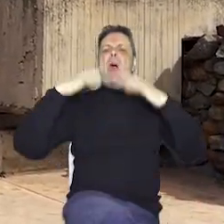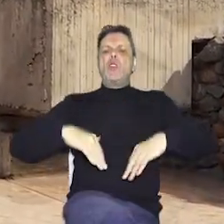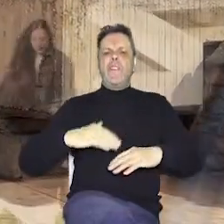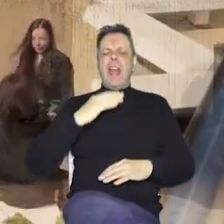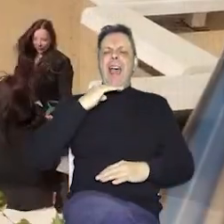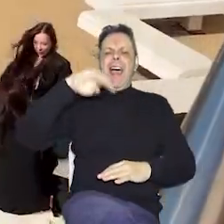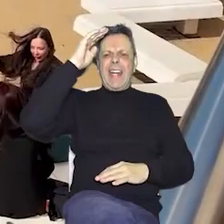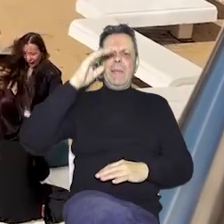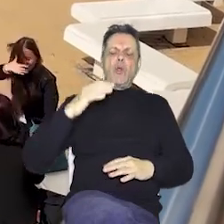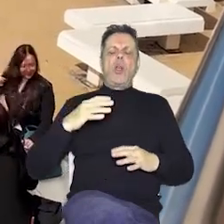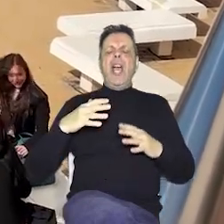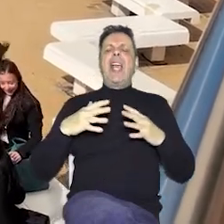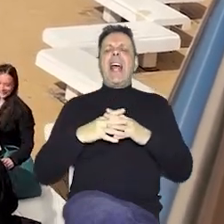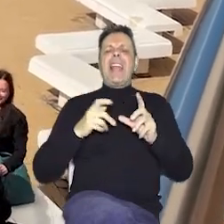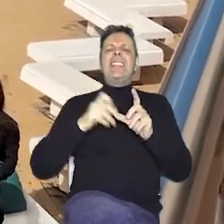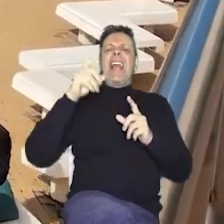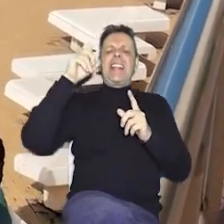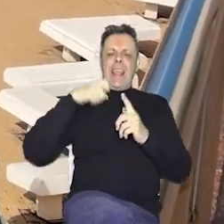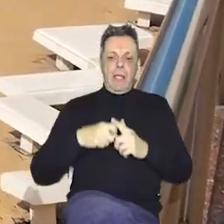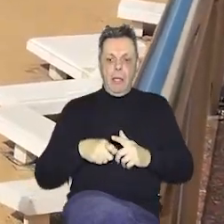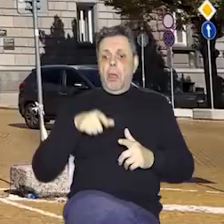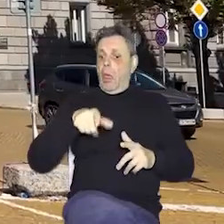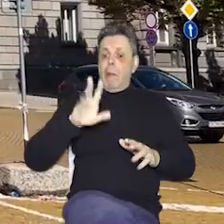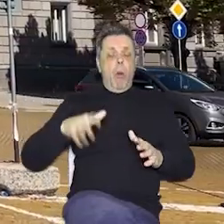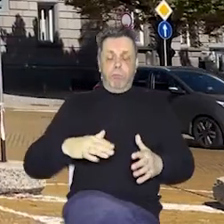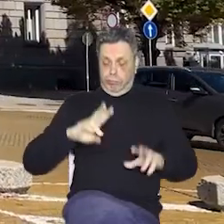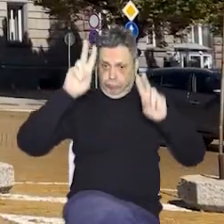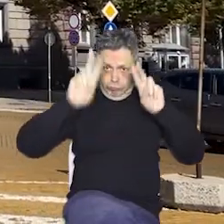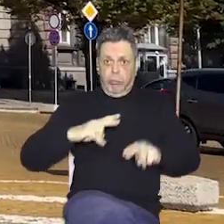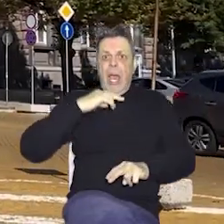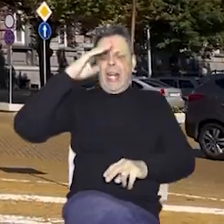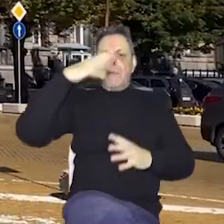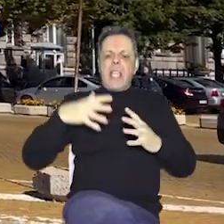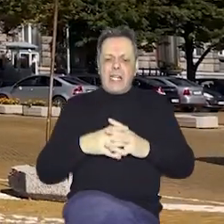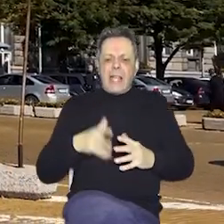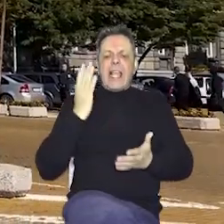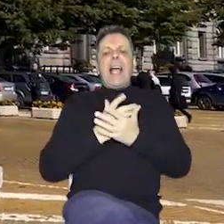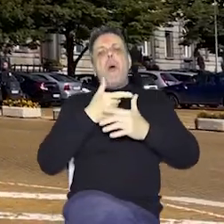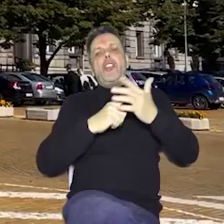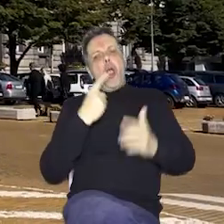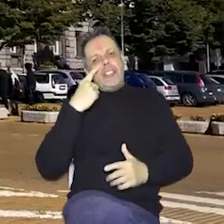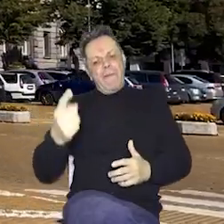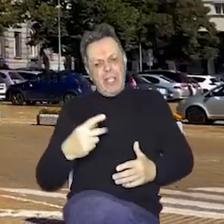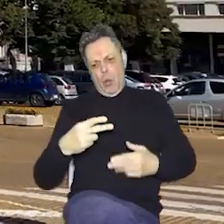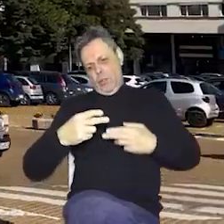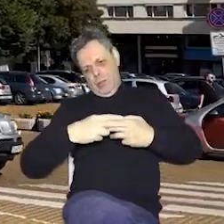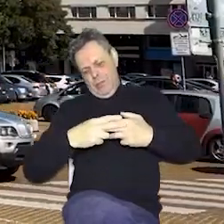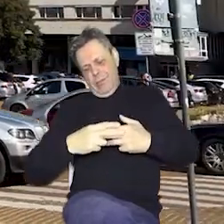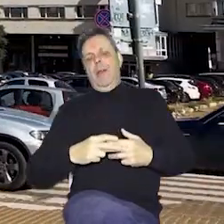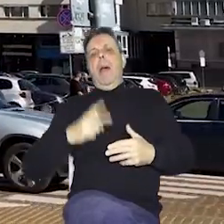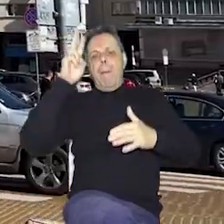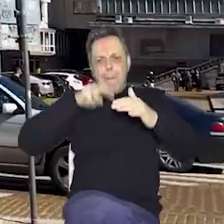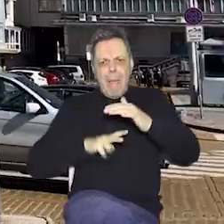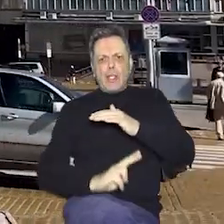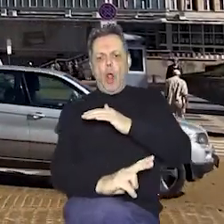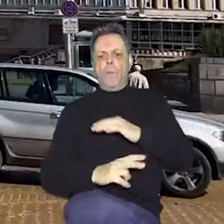ruševinama rimskog grada Serdika, pa tako ispod nje leži čitav rimski grad, od kojeg je samo dio vidljiv uz glavnu stanicu metroa